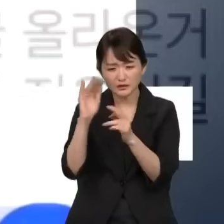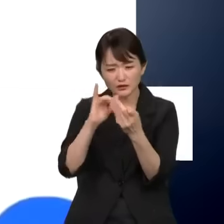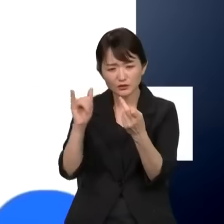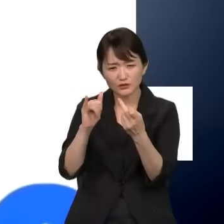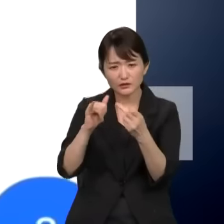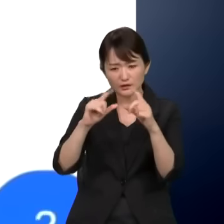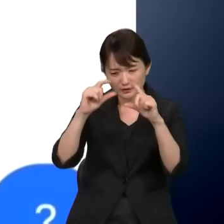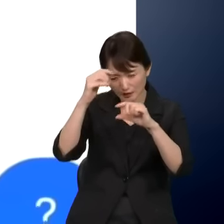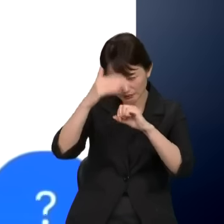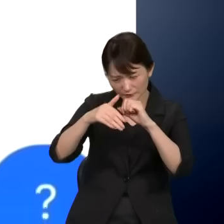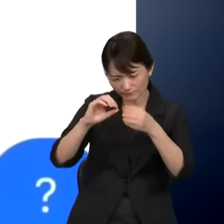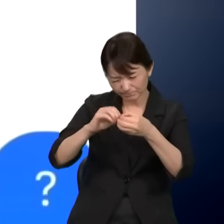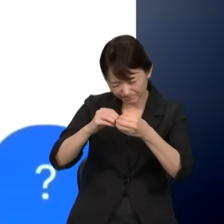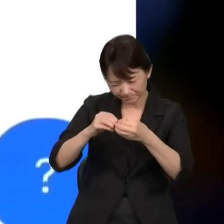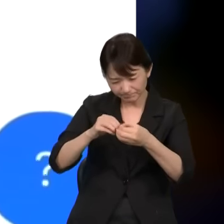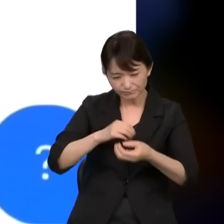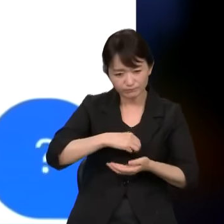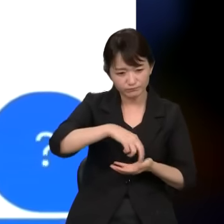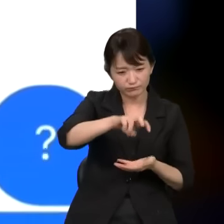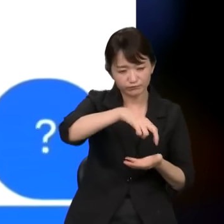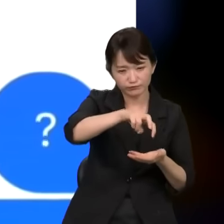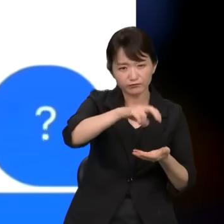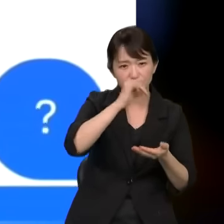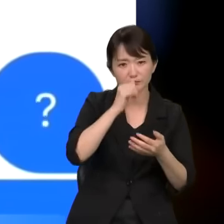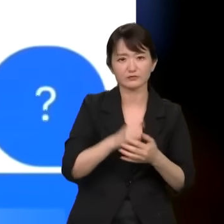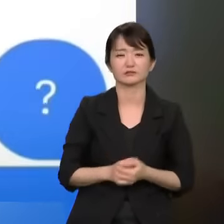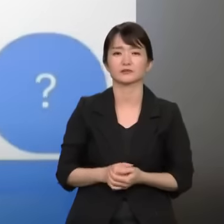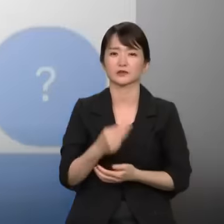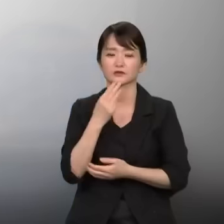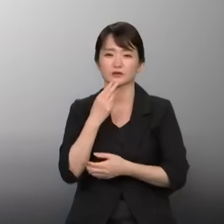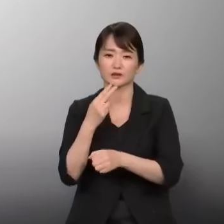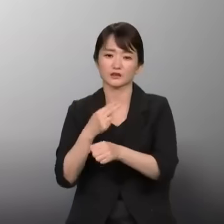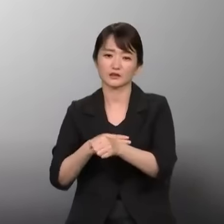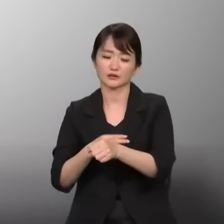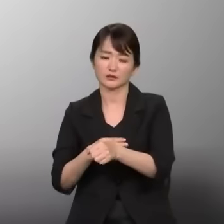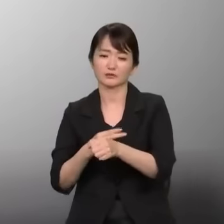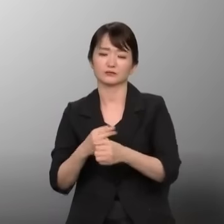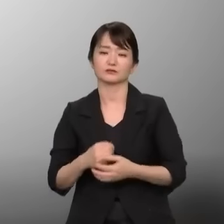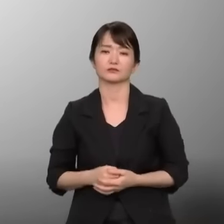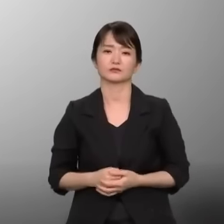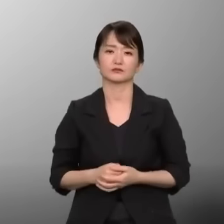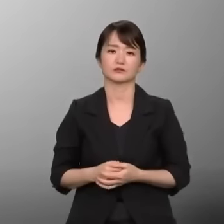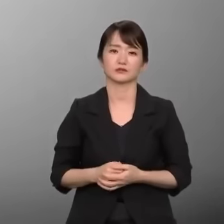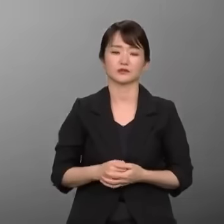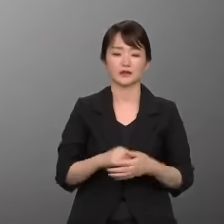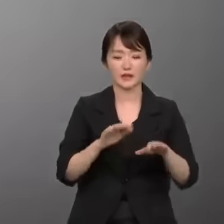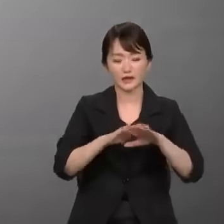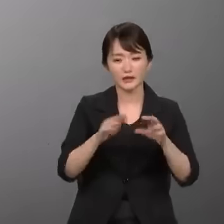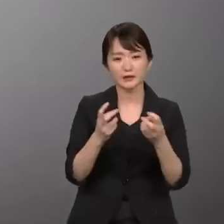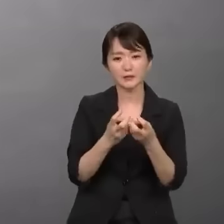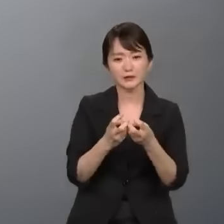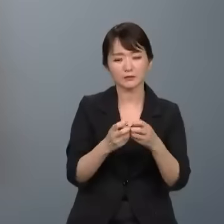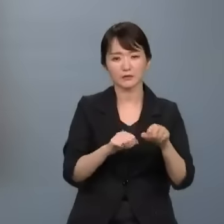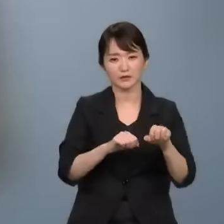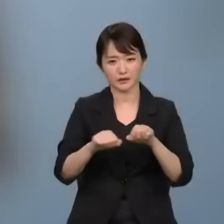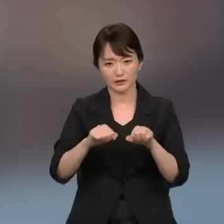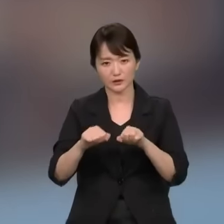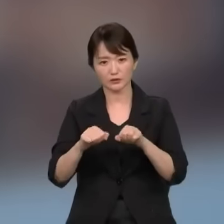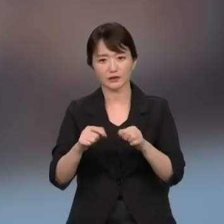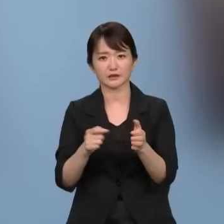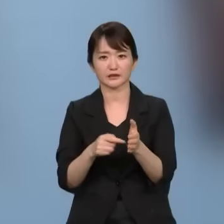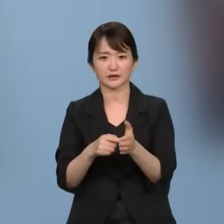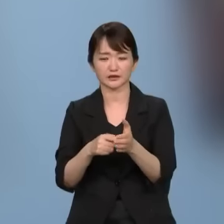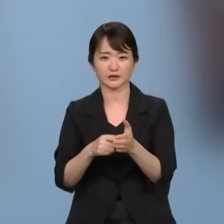돌려봤습니다 서울 경찰은 학부모 약 78만 명에게 대응법 등을 알리는 긴급 스쿨 배을 발령했습니다